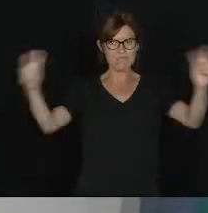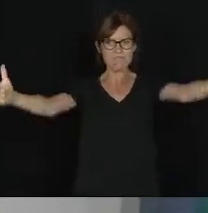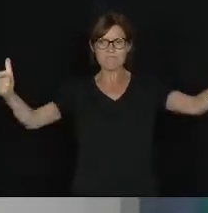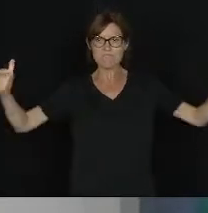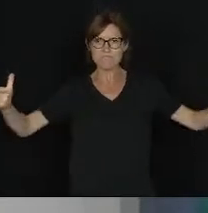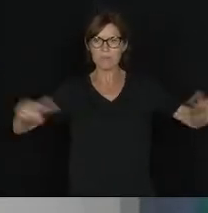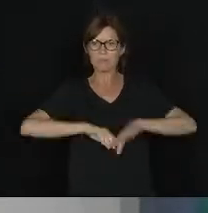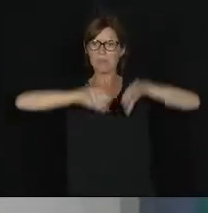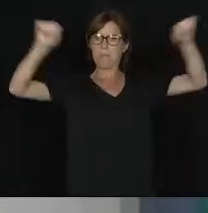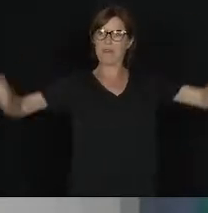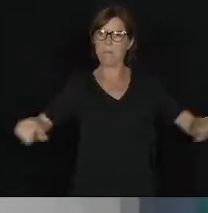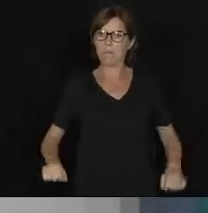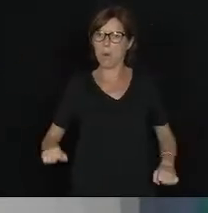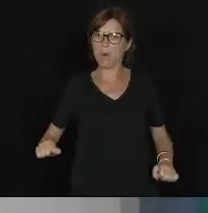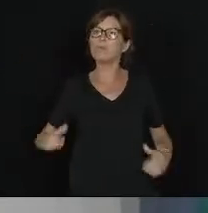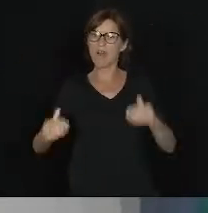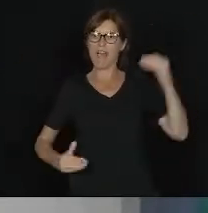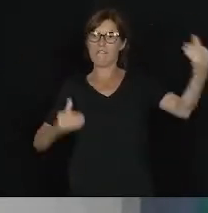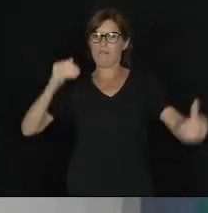et qui